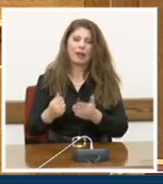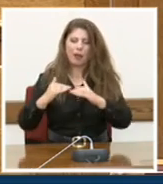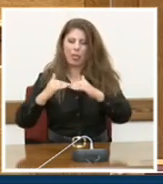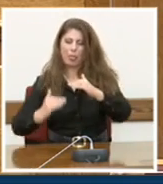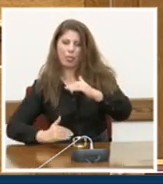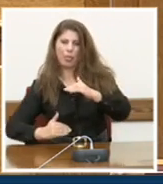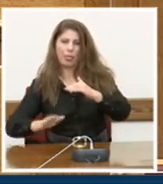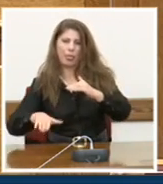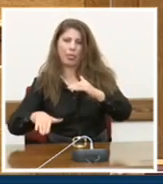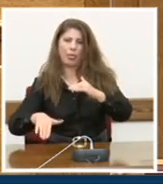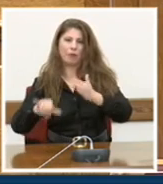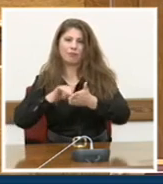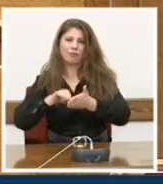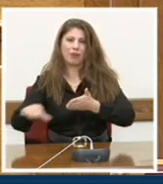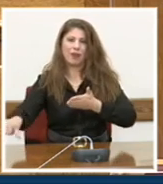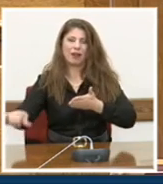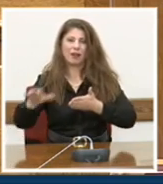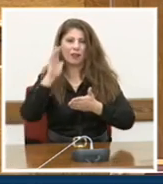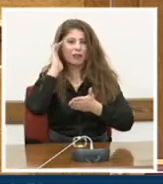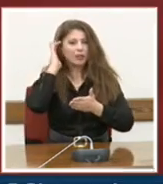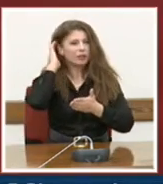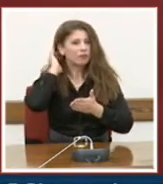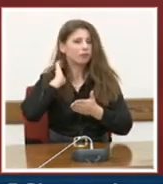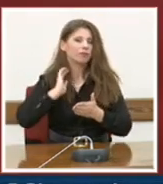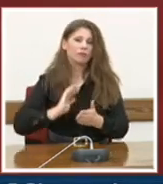έχει παραγραφεί. Κλείνουν τα εισαγωγικά.